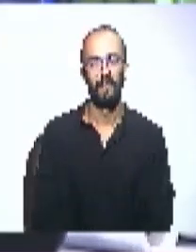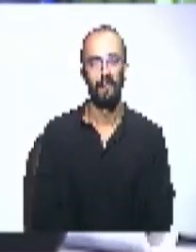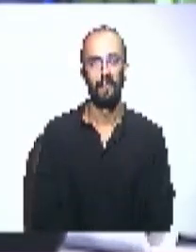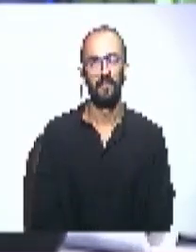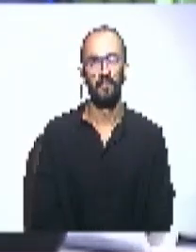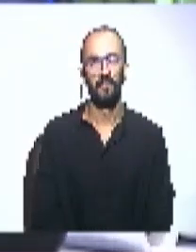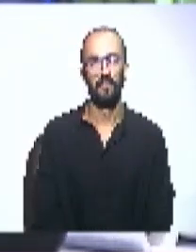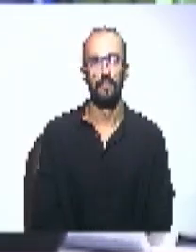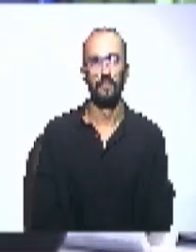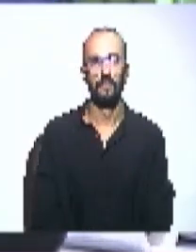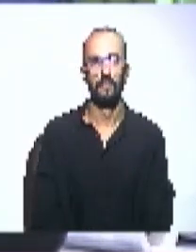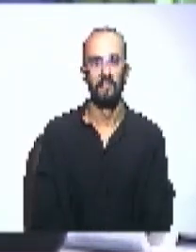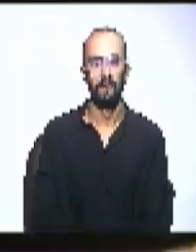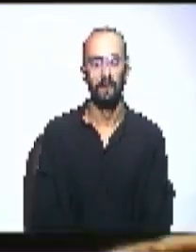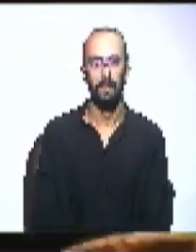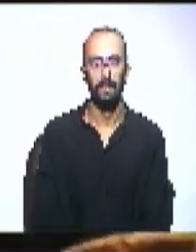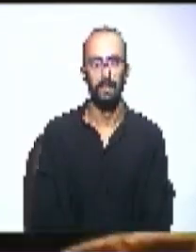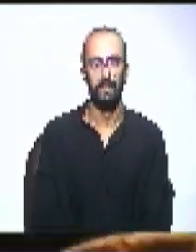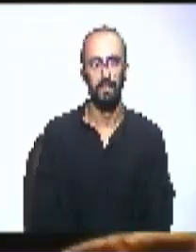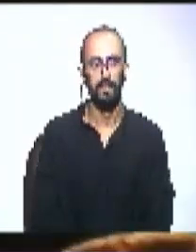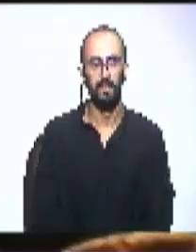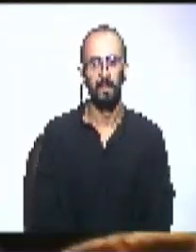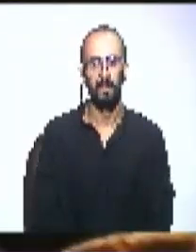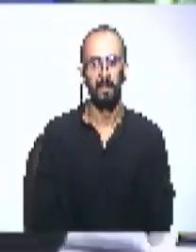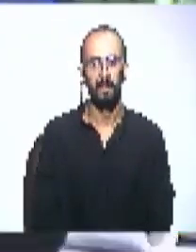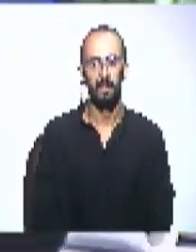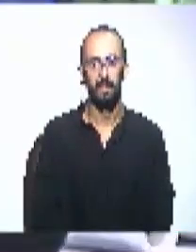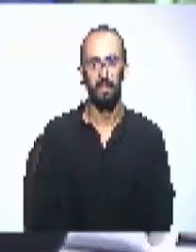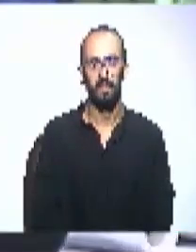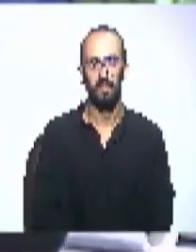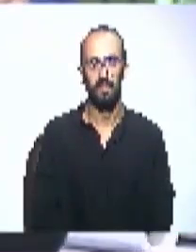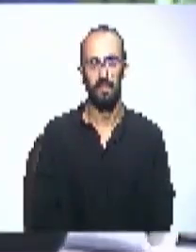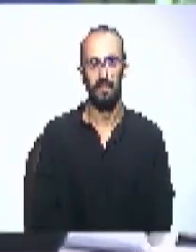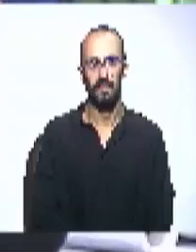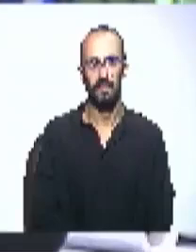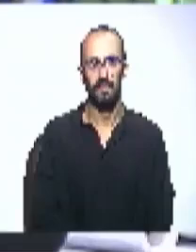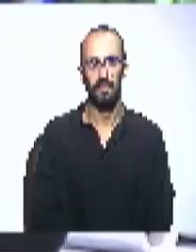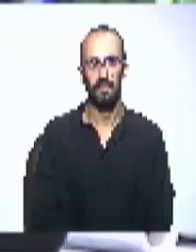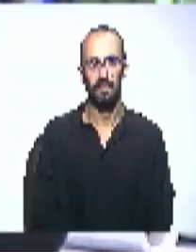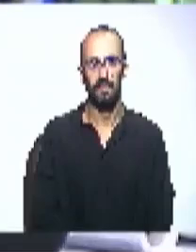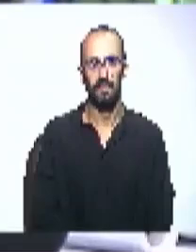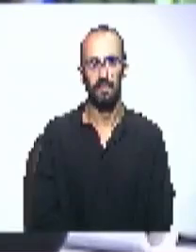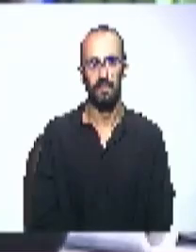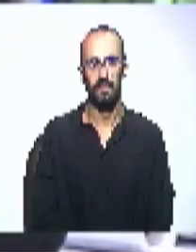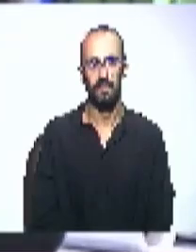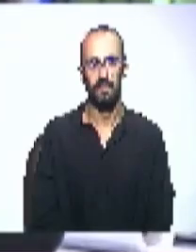لو كان كويس. استاذه سميريه مساء الخير.